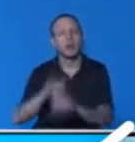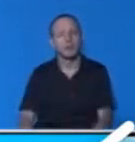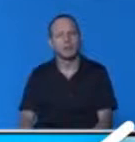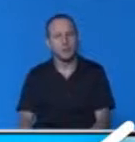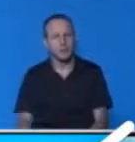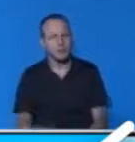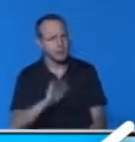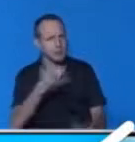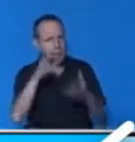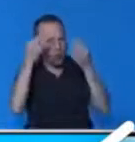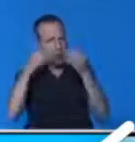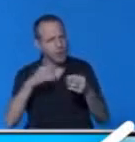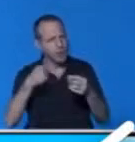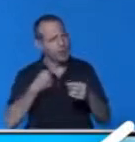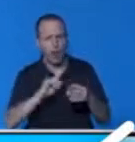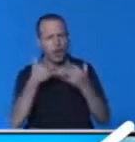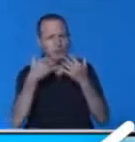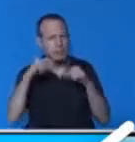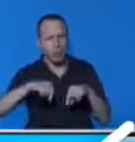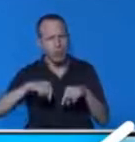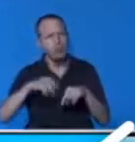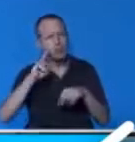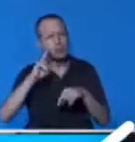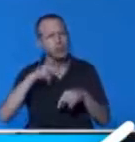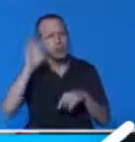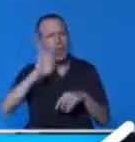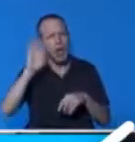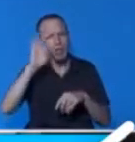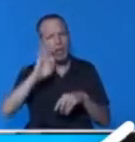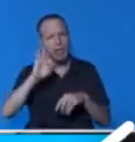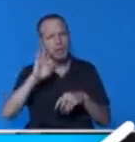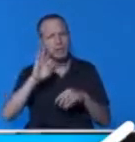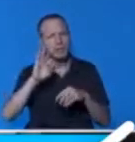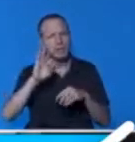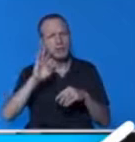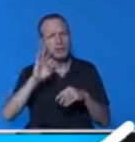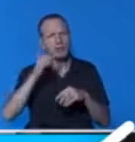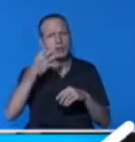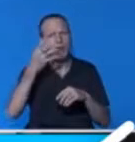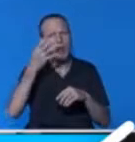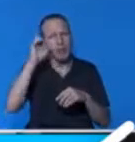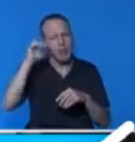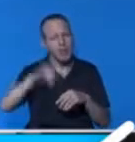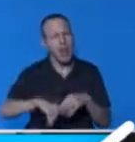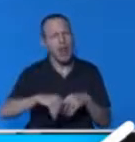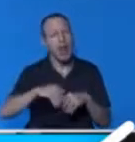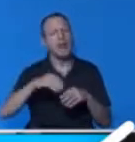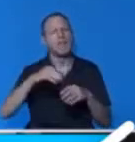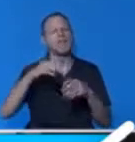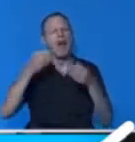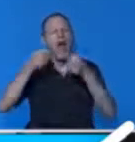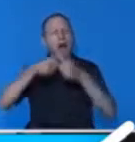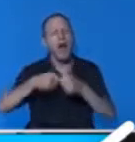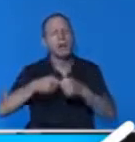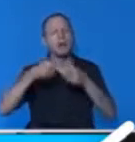עם כל הכבוד, אני לא הסיפור כאן, יש שעדיין נשארו באופן מדהים כ-40 אלף חברות וחברי מפלגת העבודה, הם לא